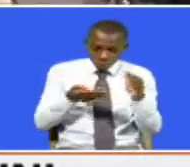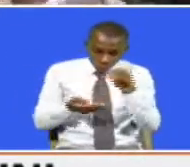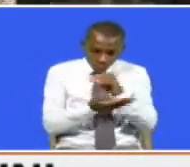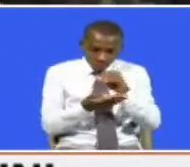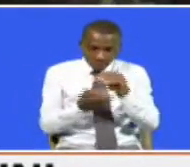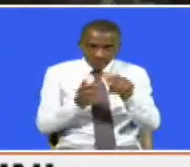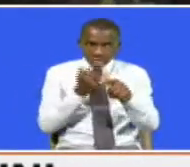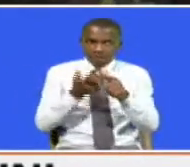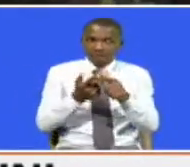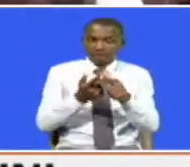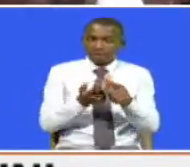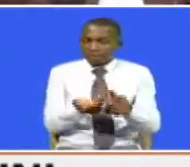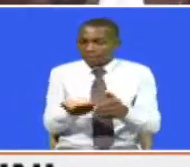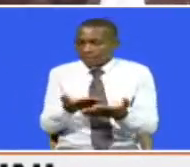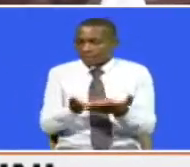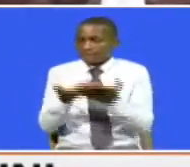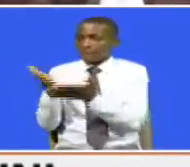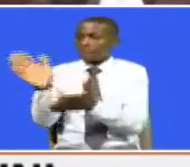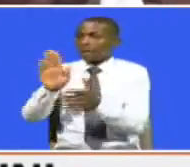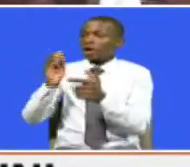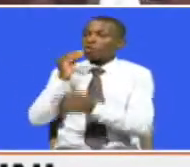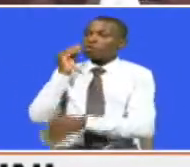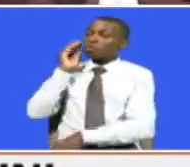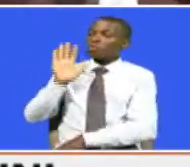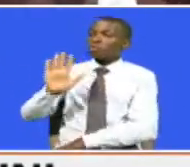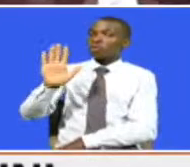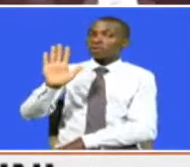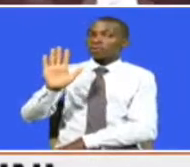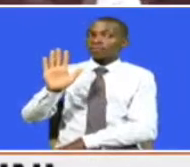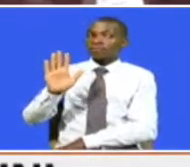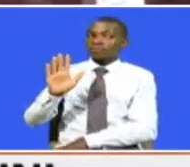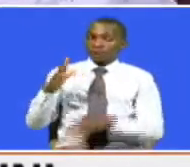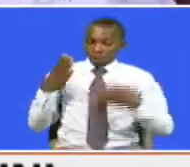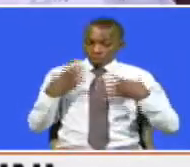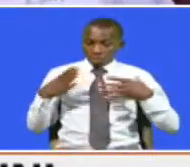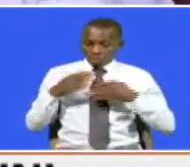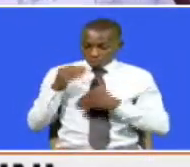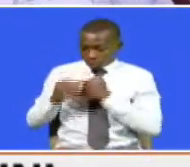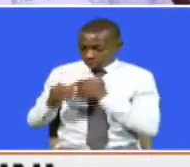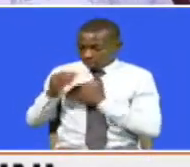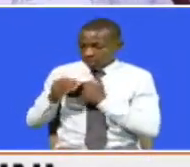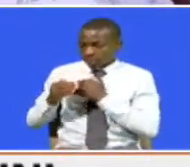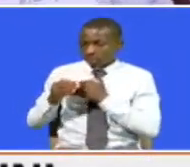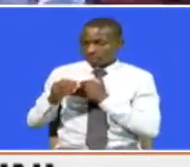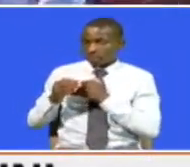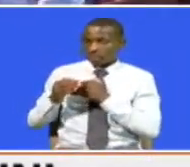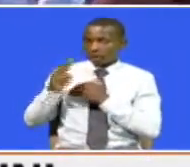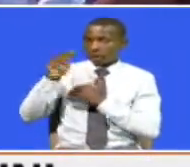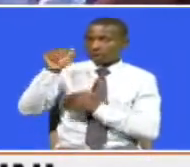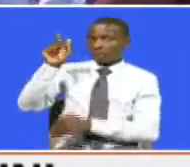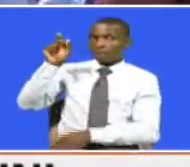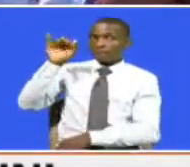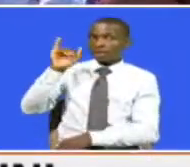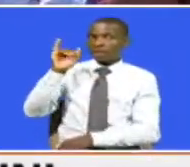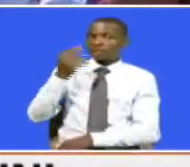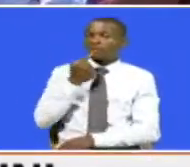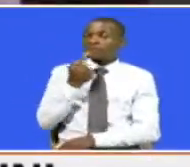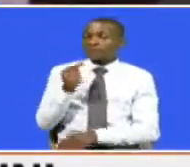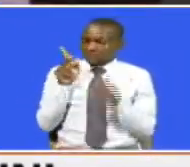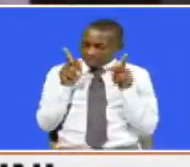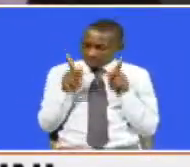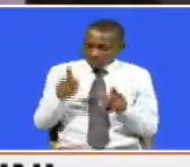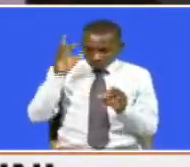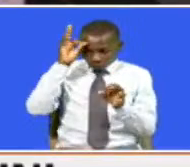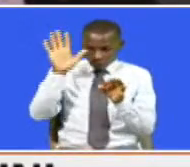pesa itakupeleka kwenye jela. Wale waliokuwa karibu na mwenda zake Mary Wanjiru wanasema ni mtu aliyekuwa